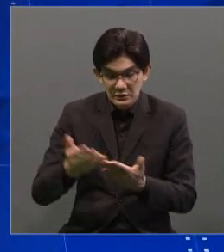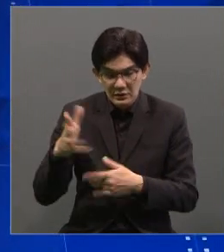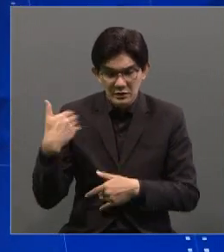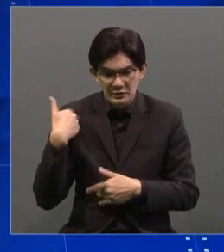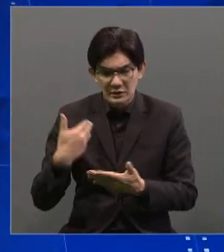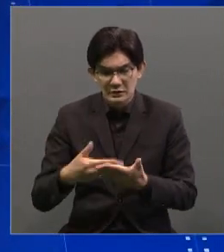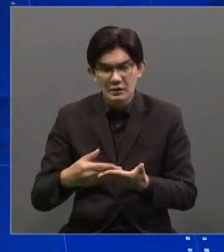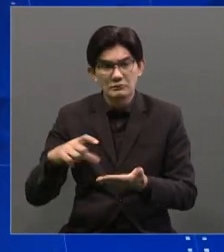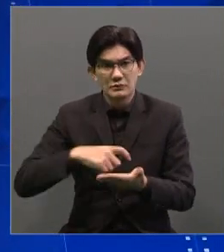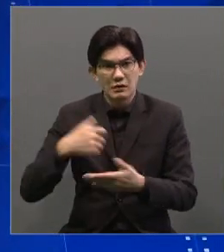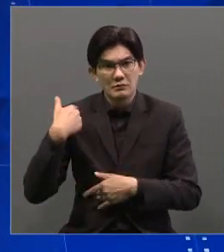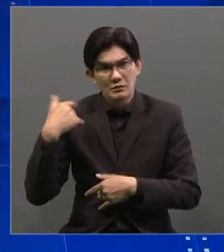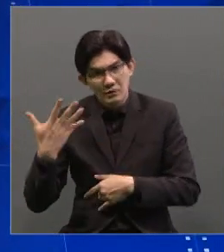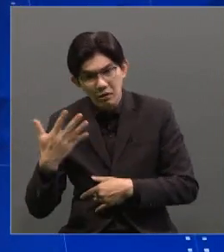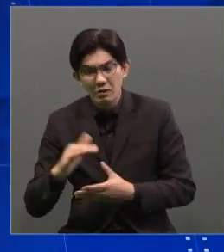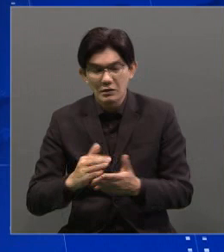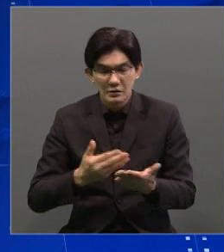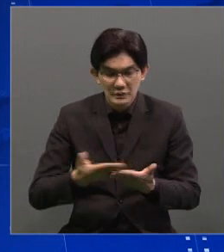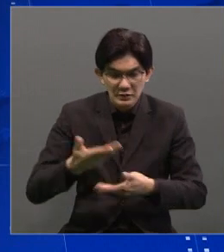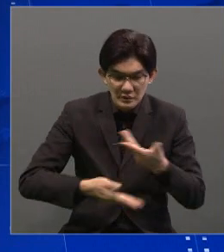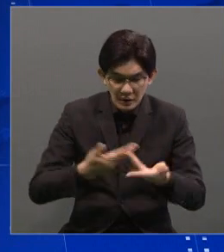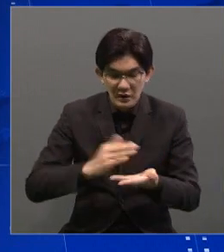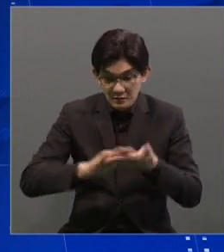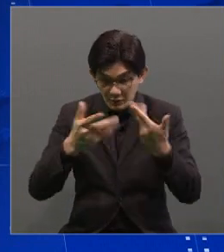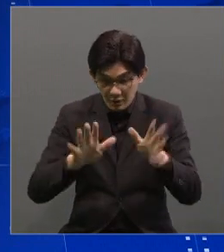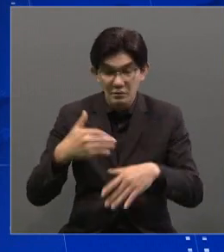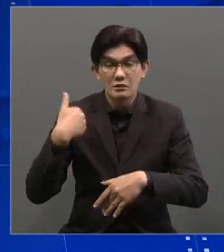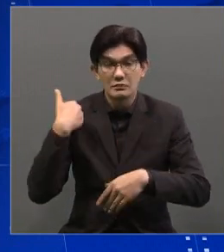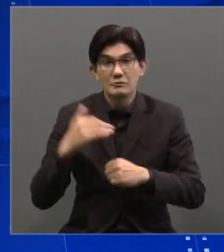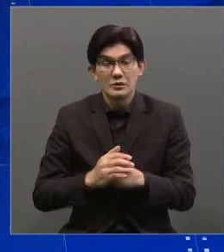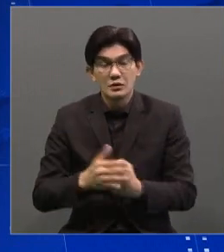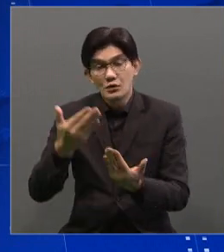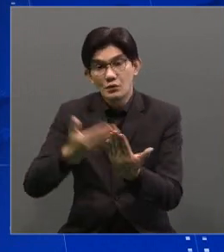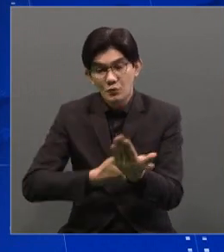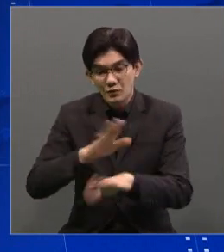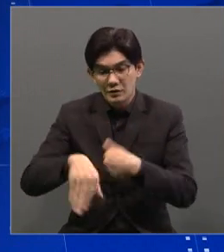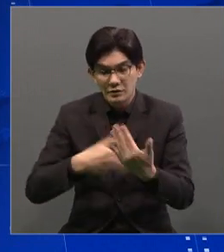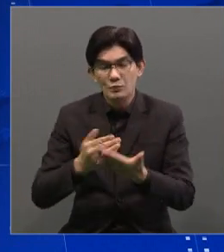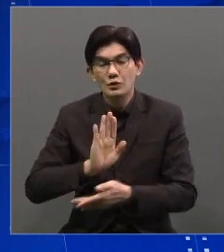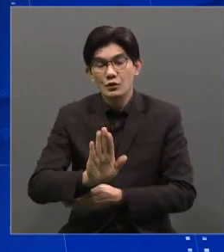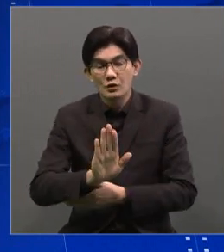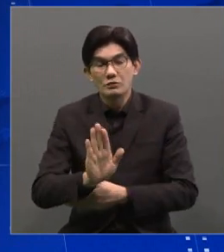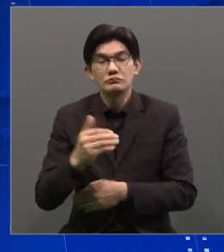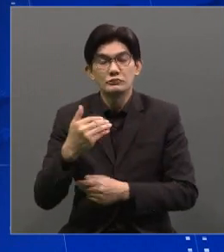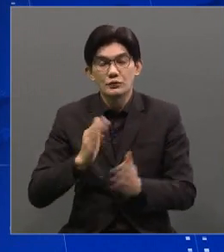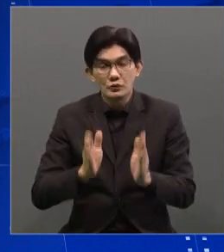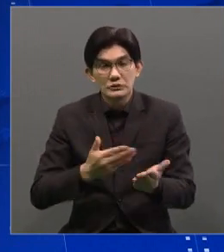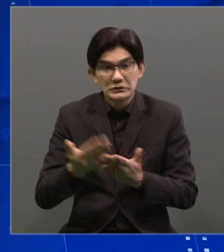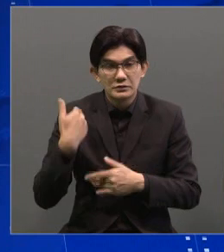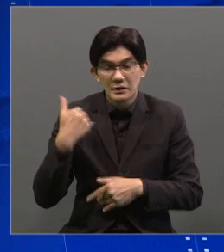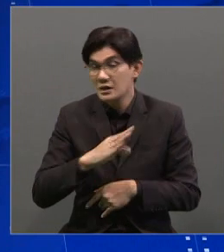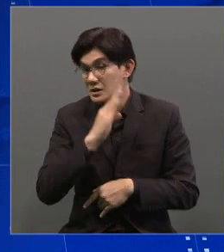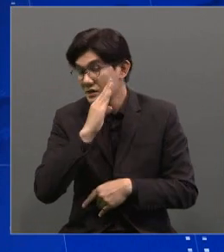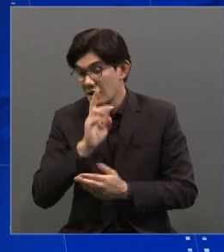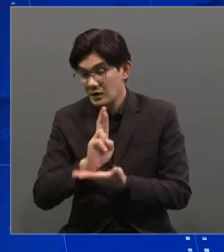ซื้อไปแล้วได้เงินคืนไหมไม่ได้นะครับแต่ว่าการซื้อขายเนี่ยเกิดขึ้นแล้วเพราะฉะนั้นตัวฉลากทุกใบเนี่ยเป็นของลูกค้าสมมุติว่าถ้า